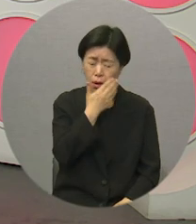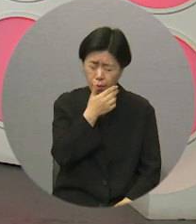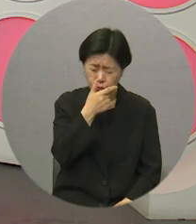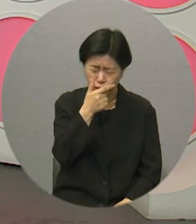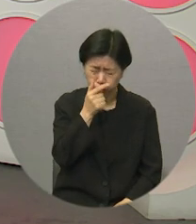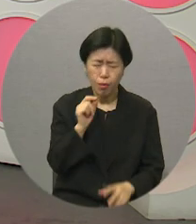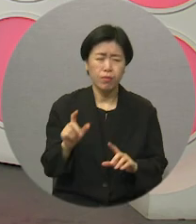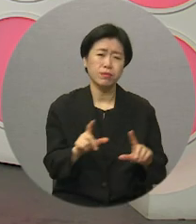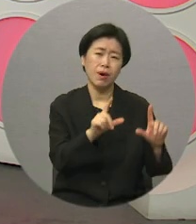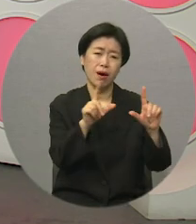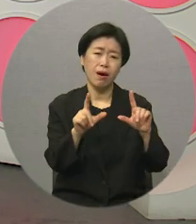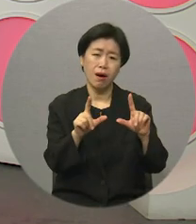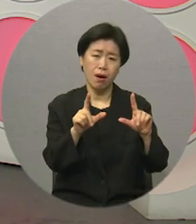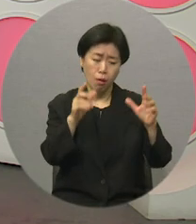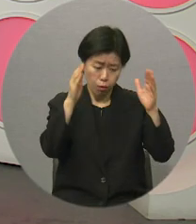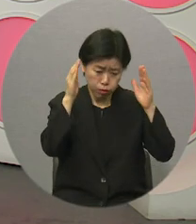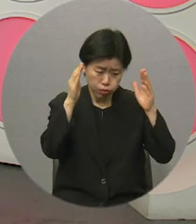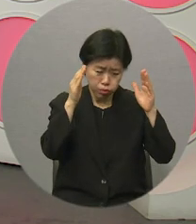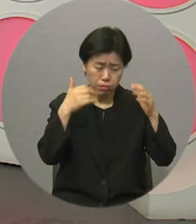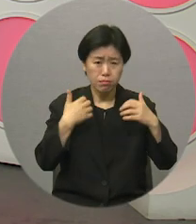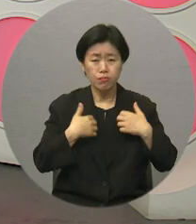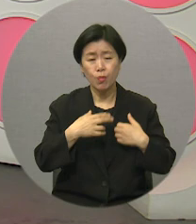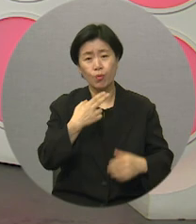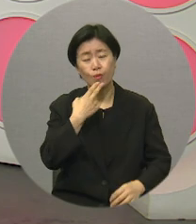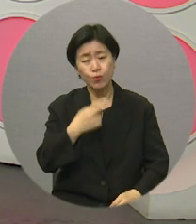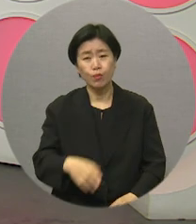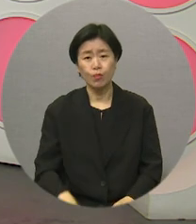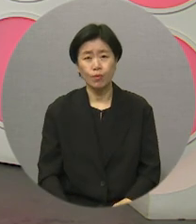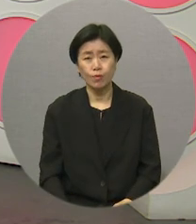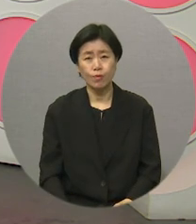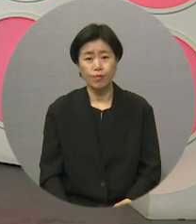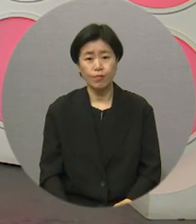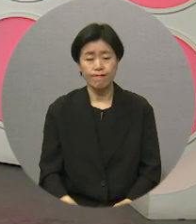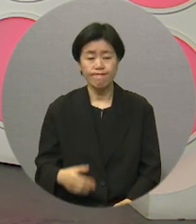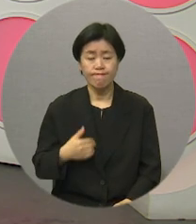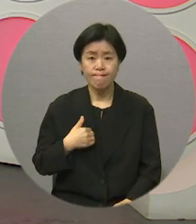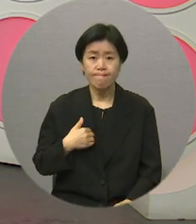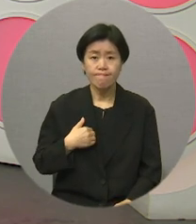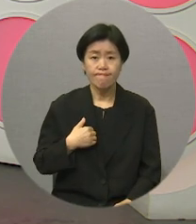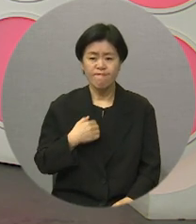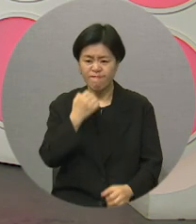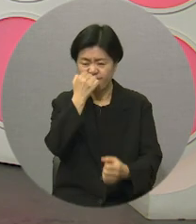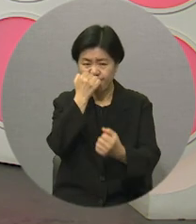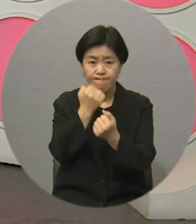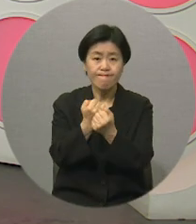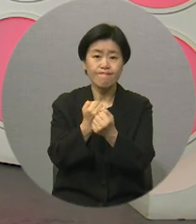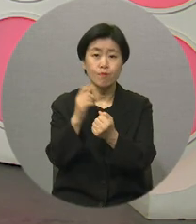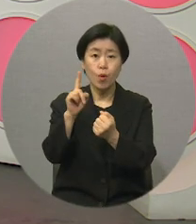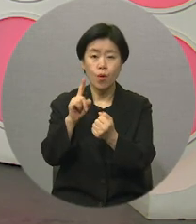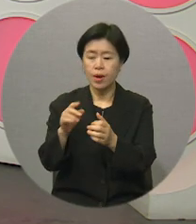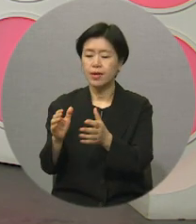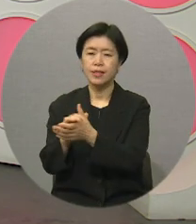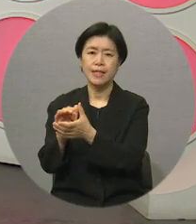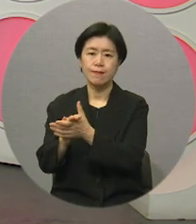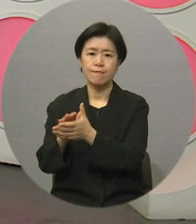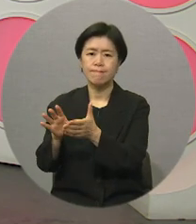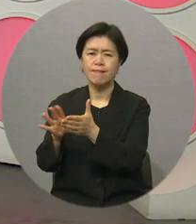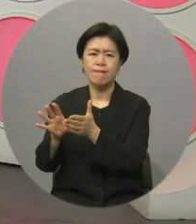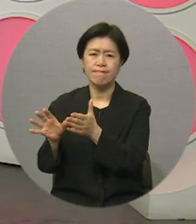떨어졌습니다. 공부에 흥미를 잃은 저는 만만해 보이지 않으려 나쁜 친구들과